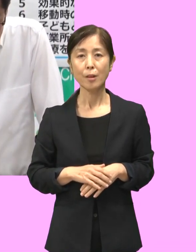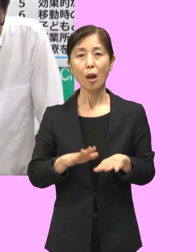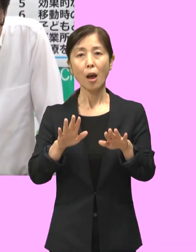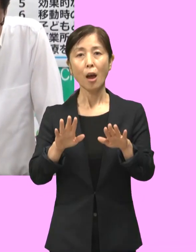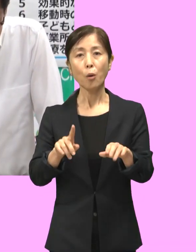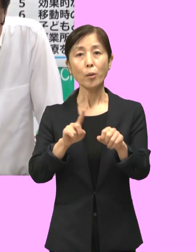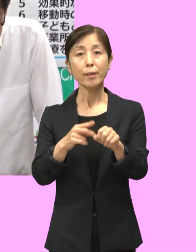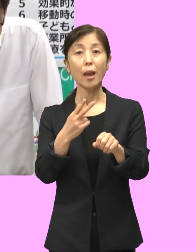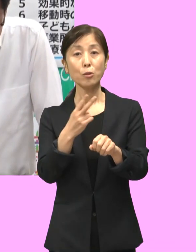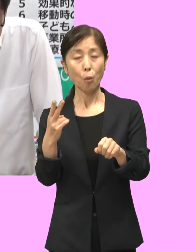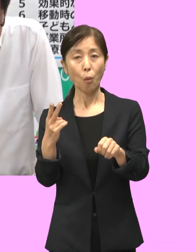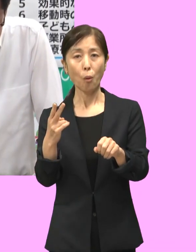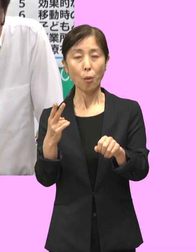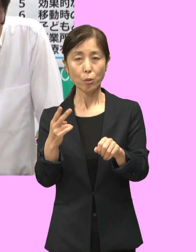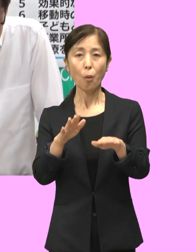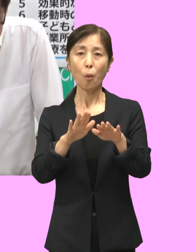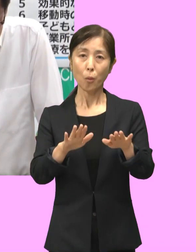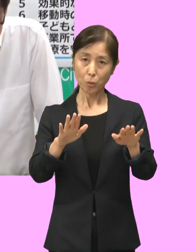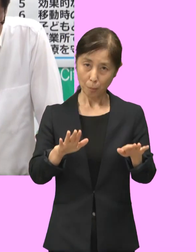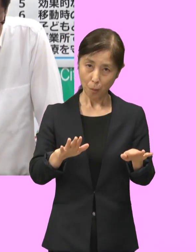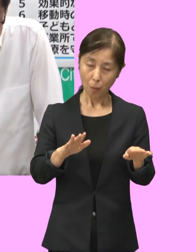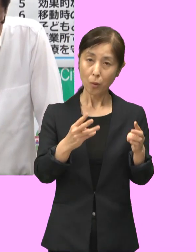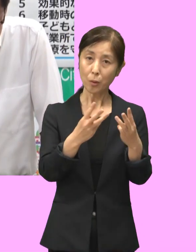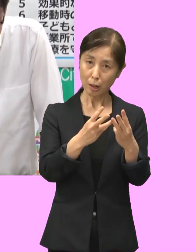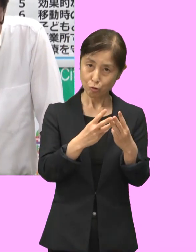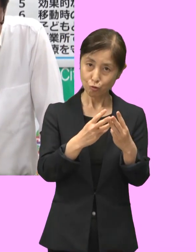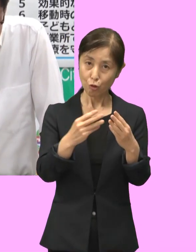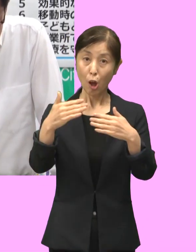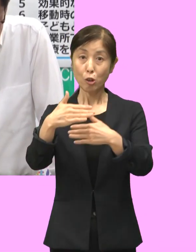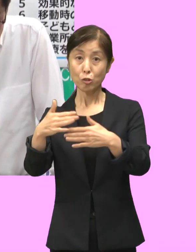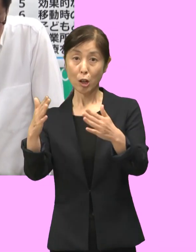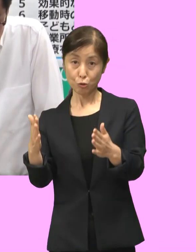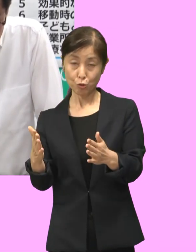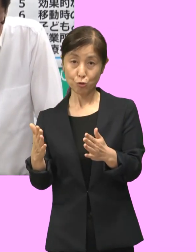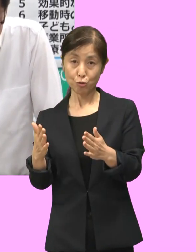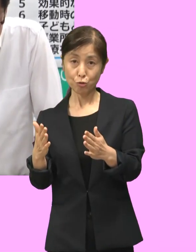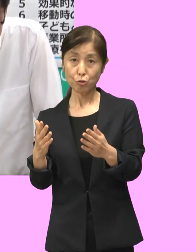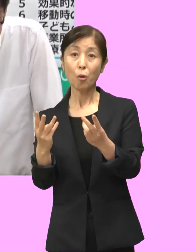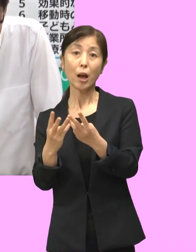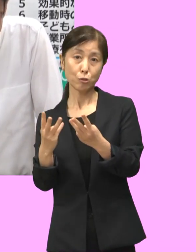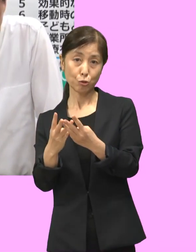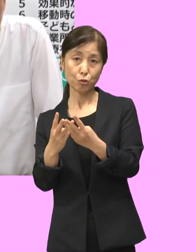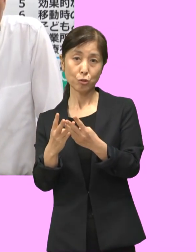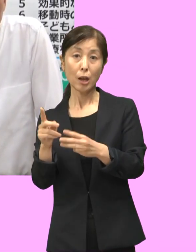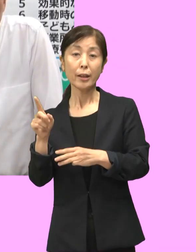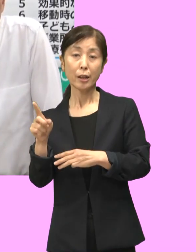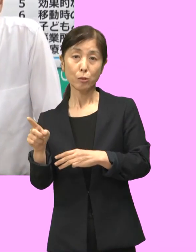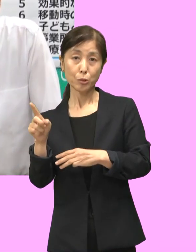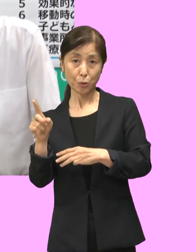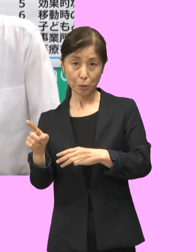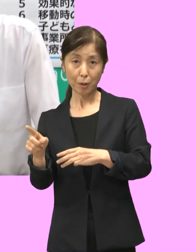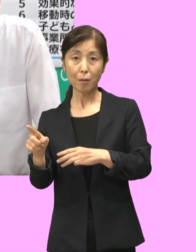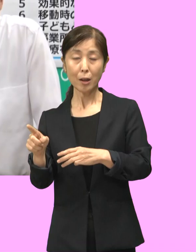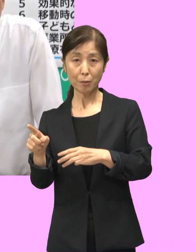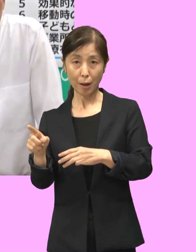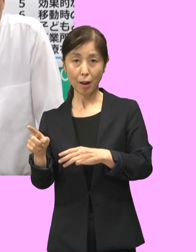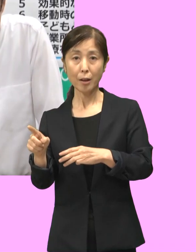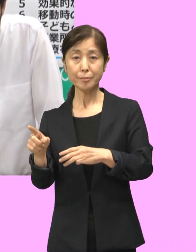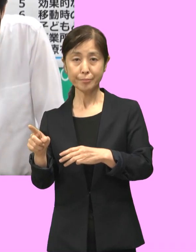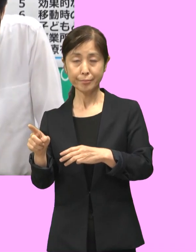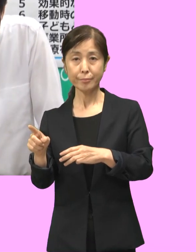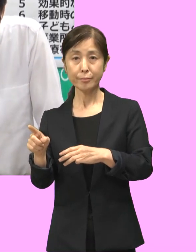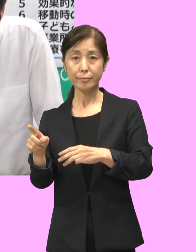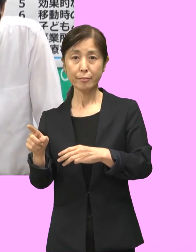今年度の児童数あるいはクラス数で申し上げますと、中野小の場合は、6学年